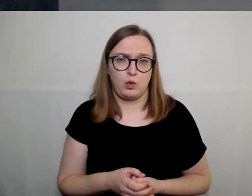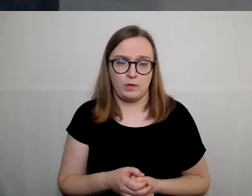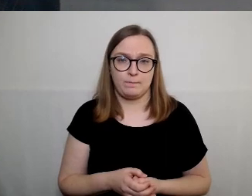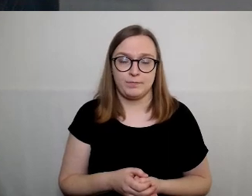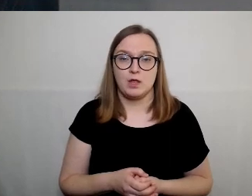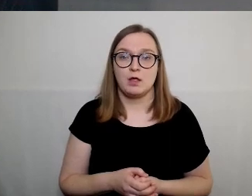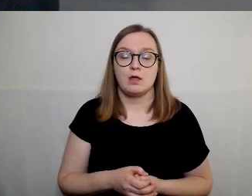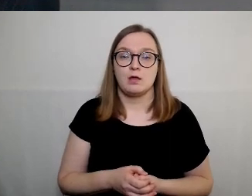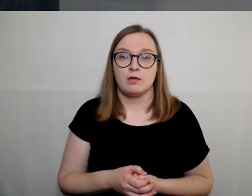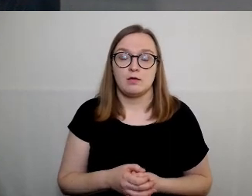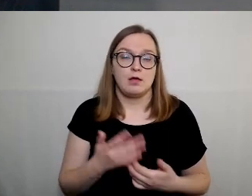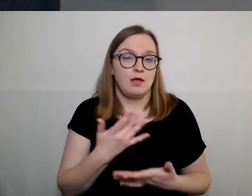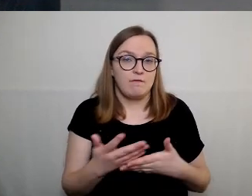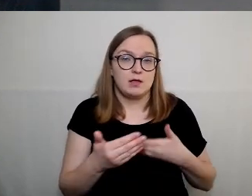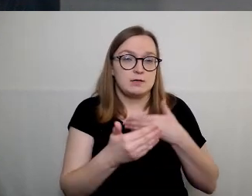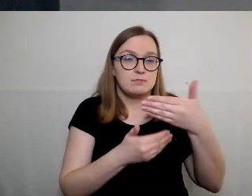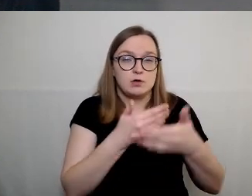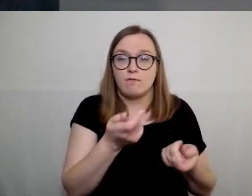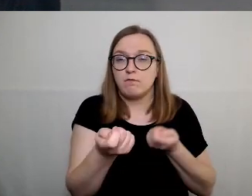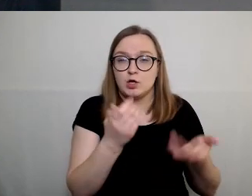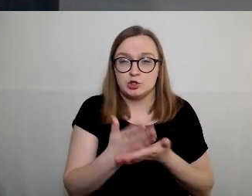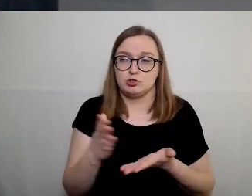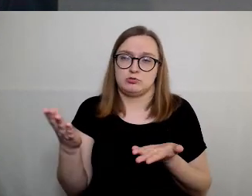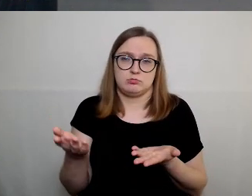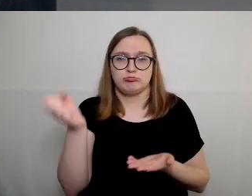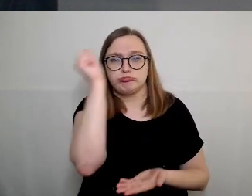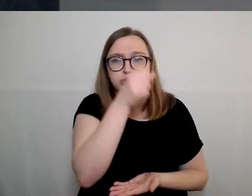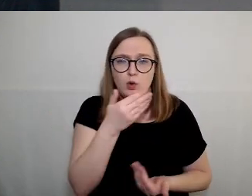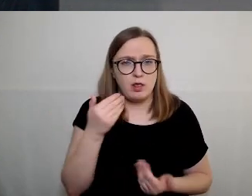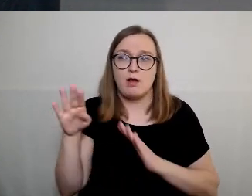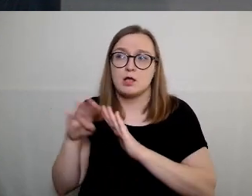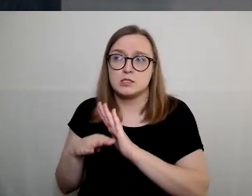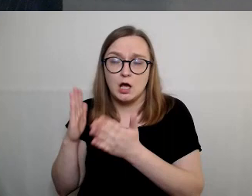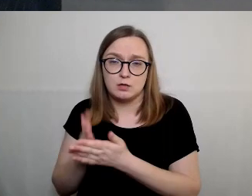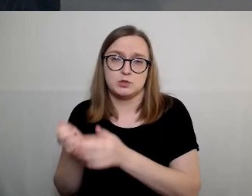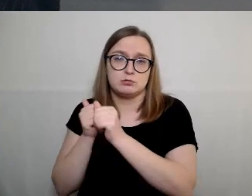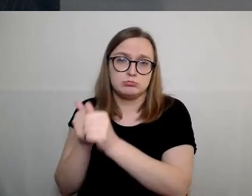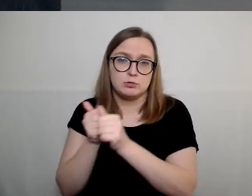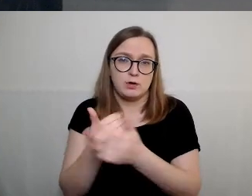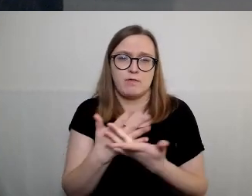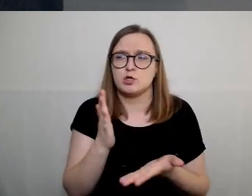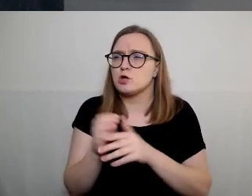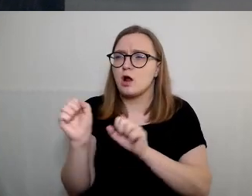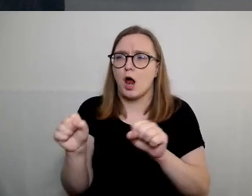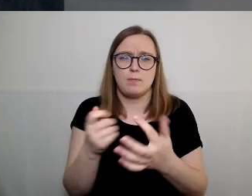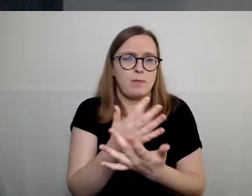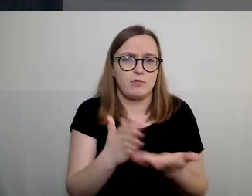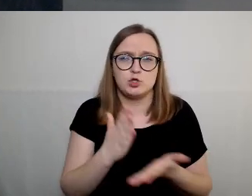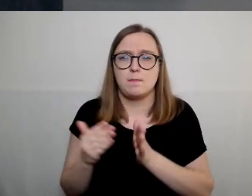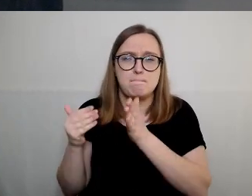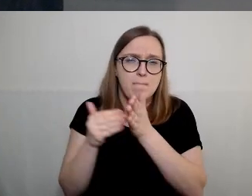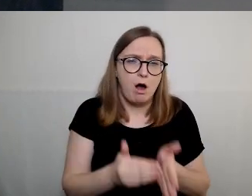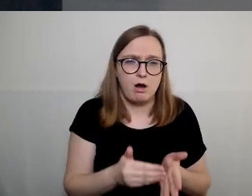Kiekvienas procesas yra valdomas, yra įstatymai, yra daug kitokių galimybių, yra parama galų